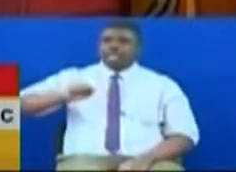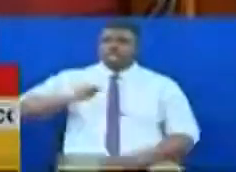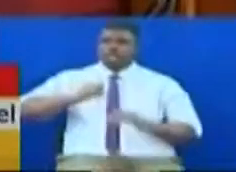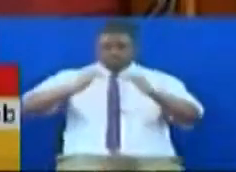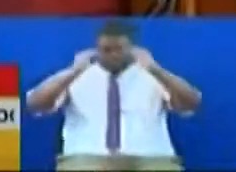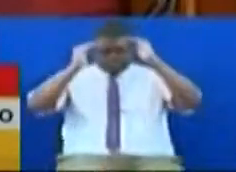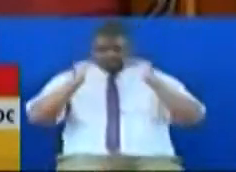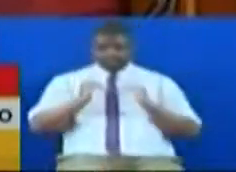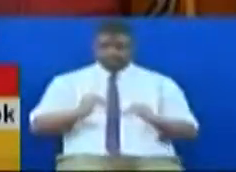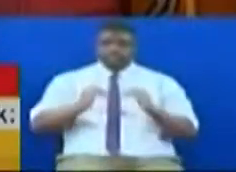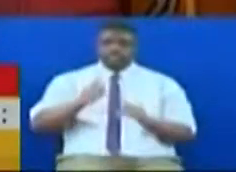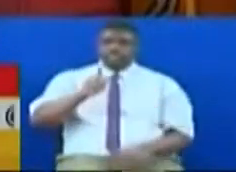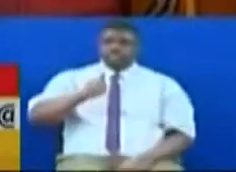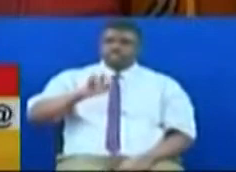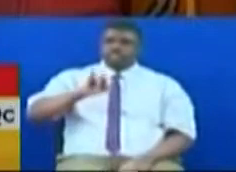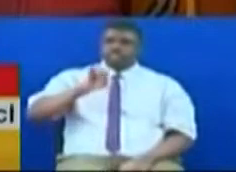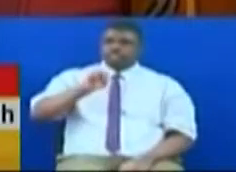King.